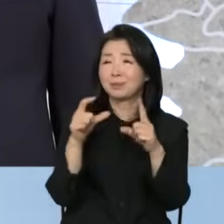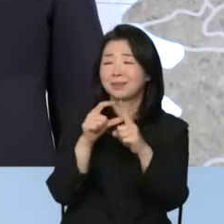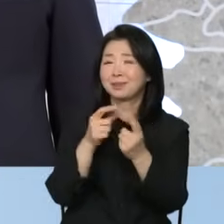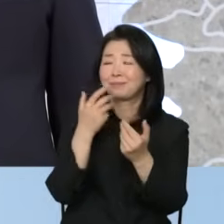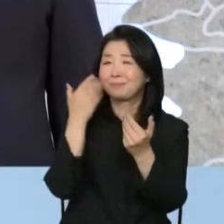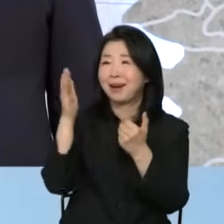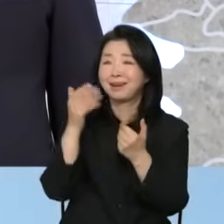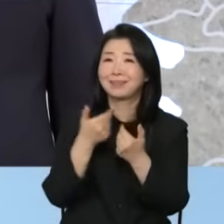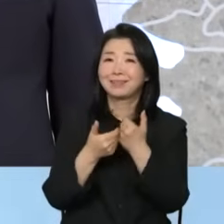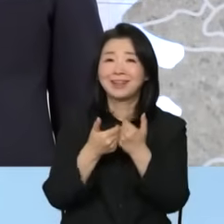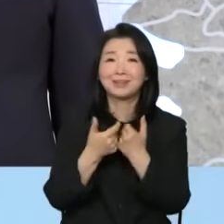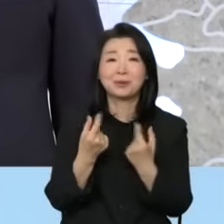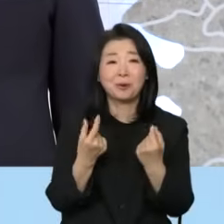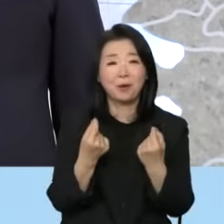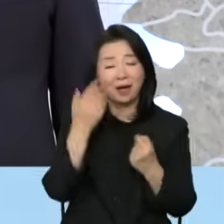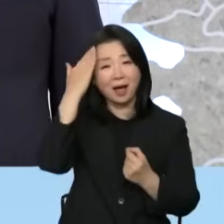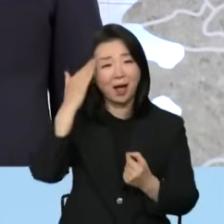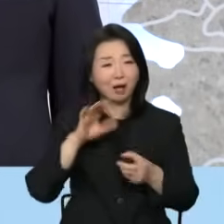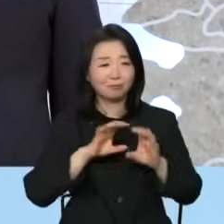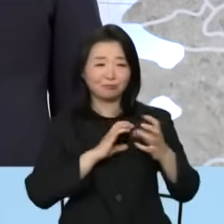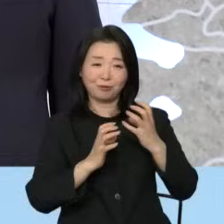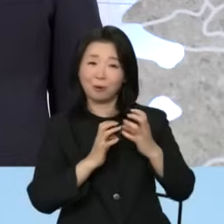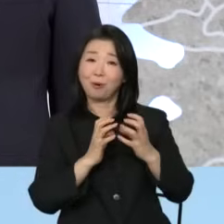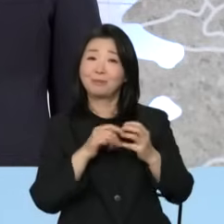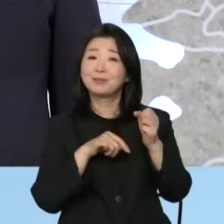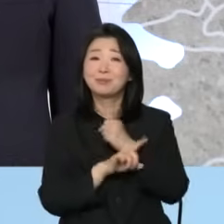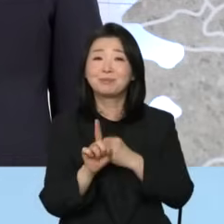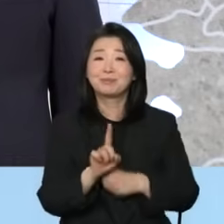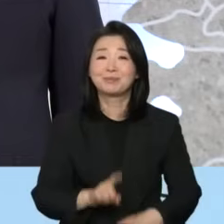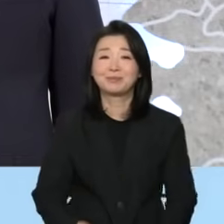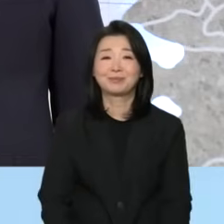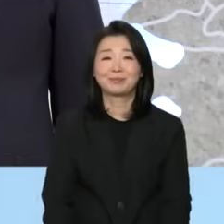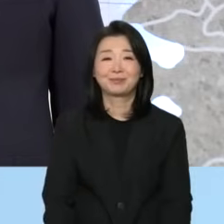포럼이고 국내에서 열린다는 게 또 어떤 의미가 있을까요?